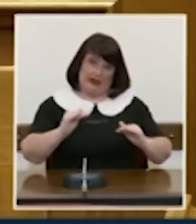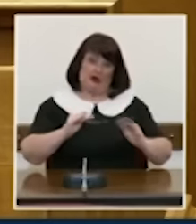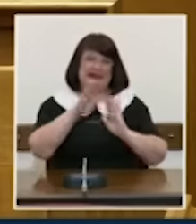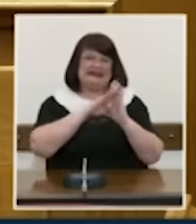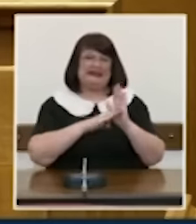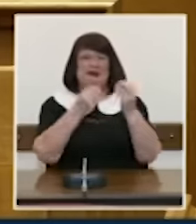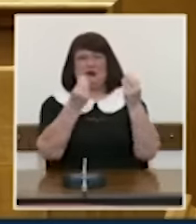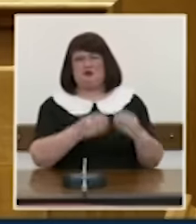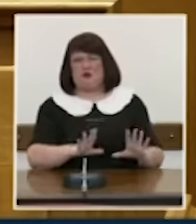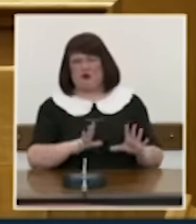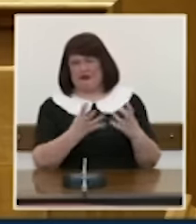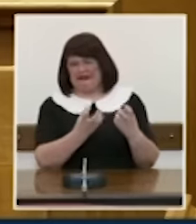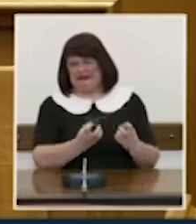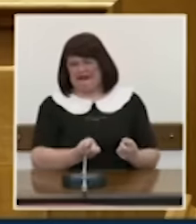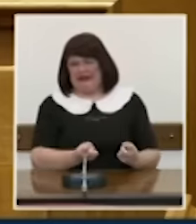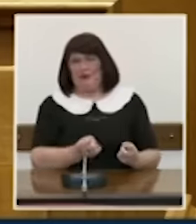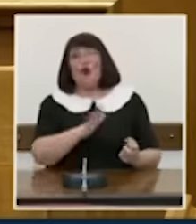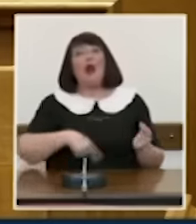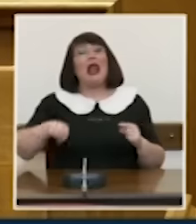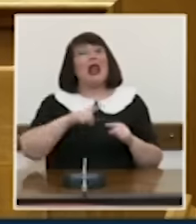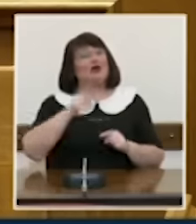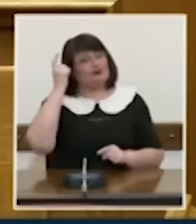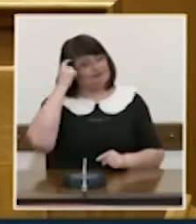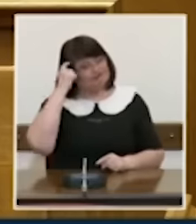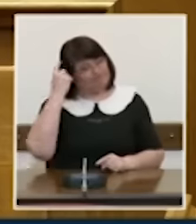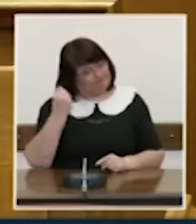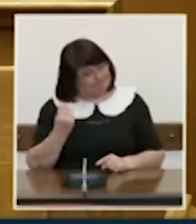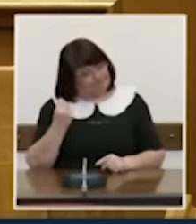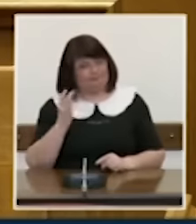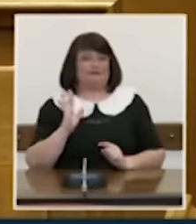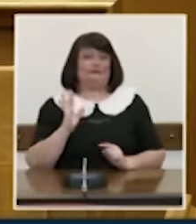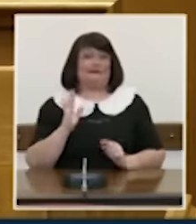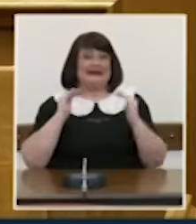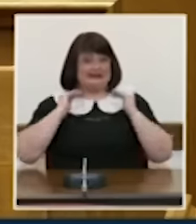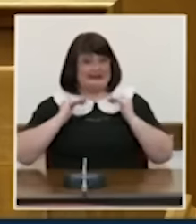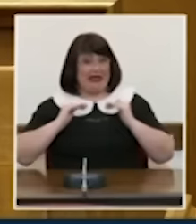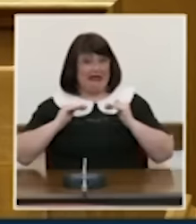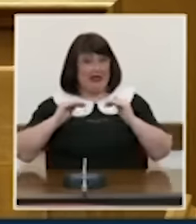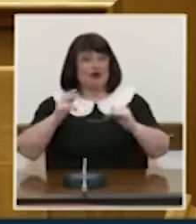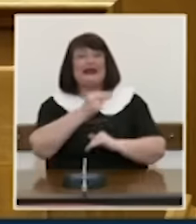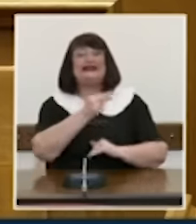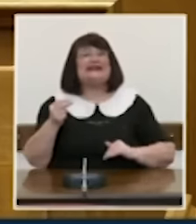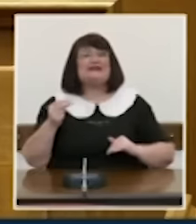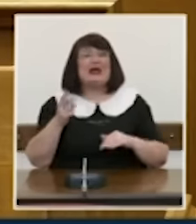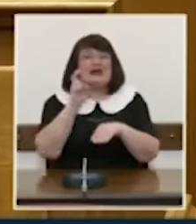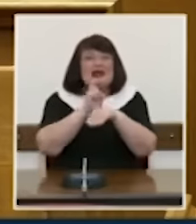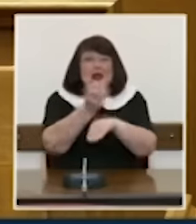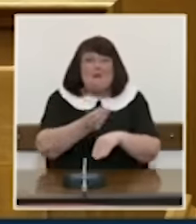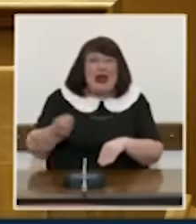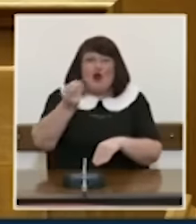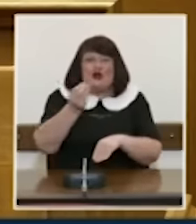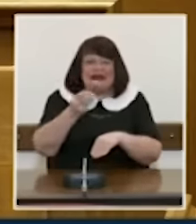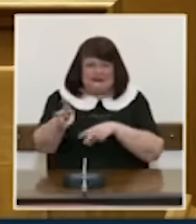την ξέρει πολύ καλά ο ελληνικός λαός. Σταθερότητα είναι τα ματωμένα πλεονάσματα που βγαίνουν από